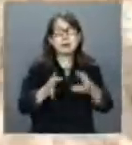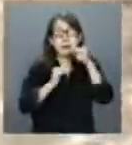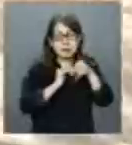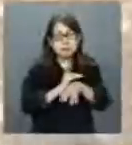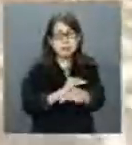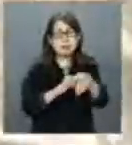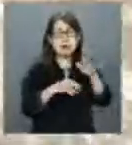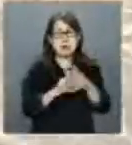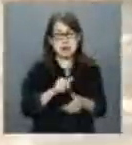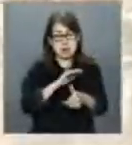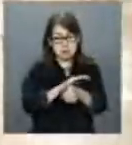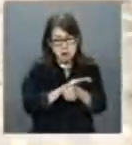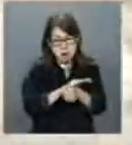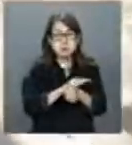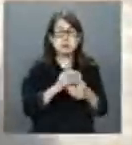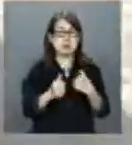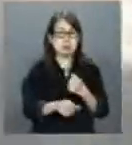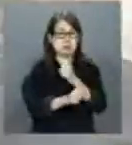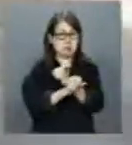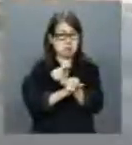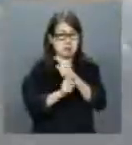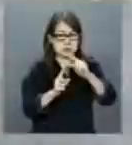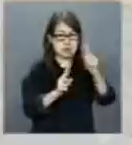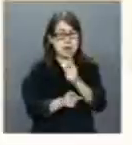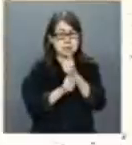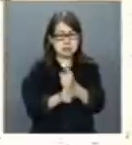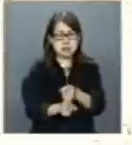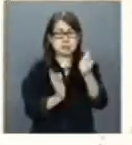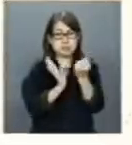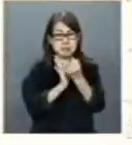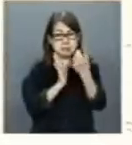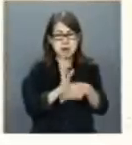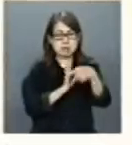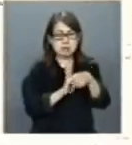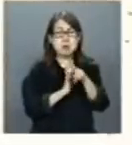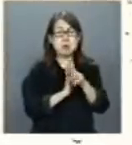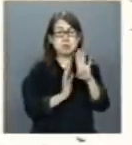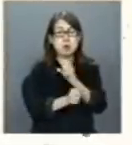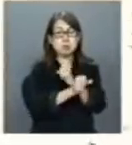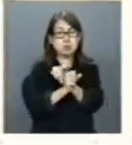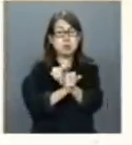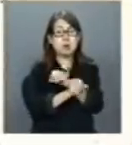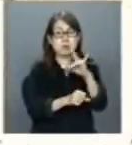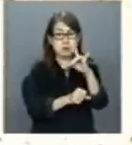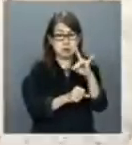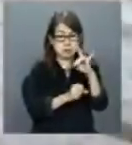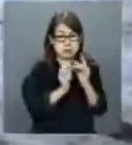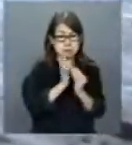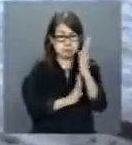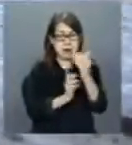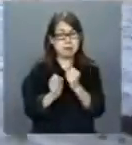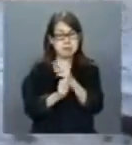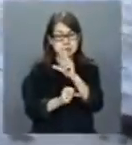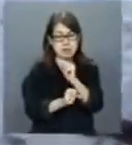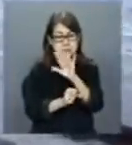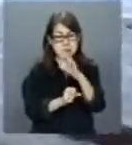สัตว์คุ้มครองประเภทที่1ตามพระราชบัญญัติสงวนและคุ้มครองสัตว์ป่าปี2535หลังจากที่พวกมัน